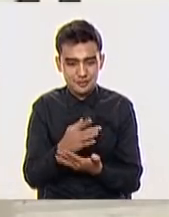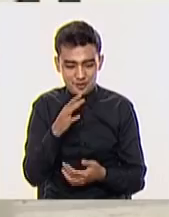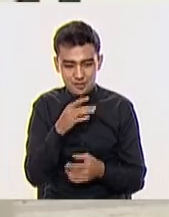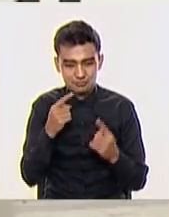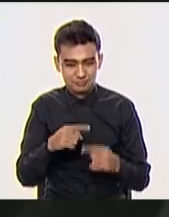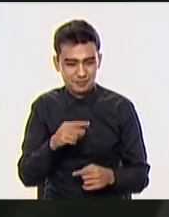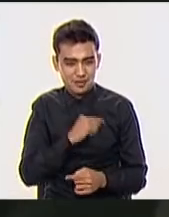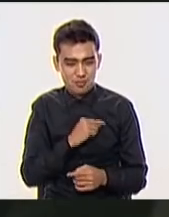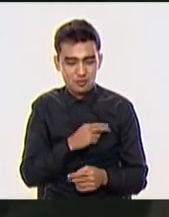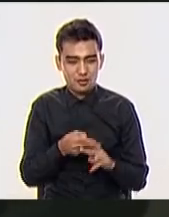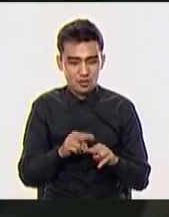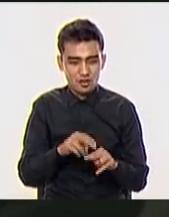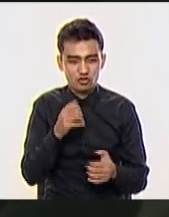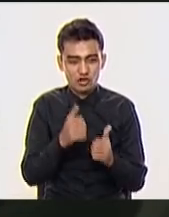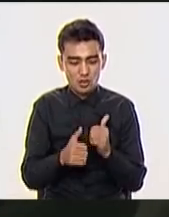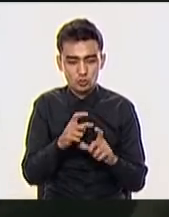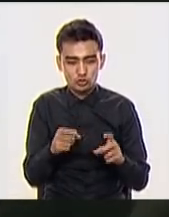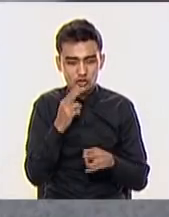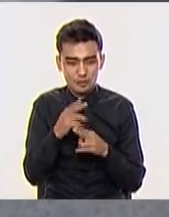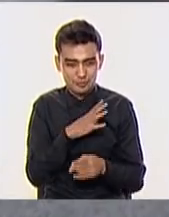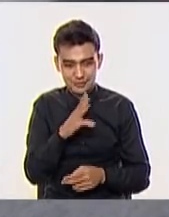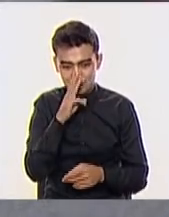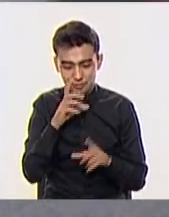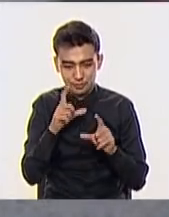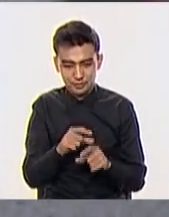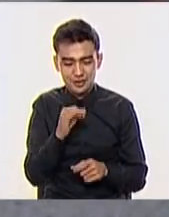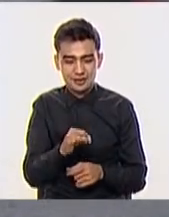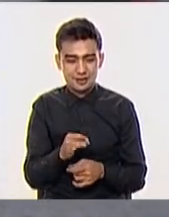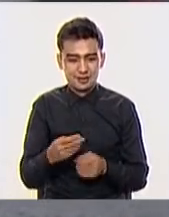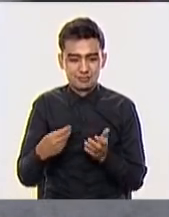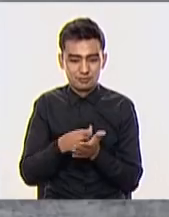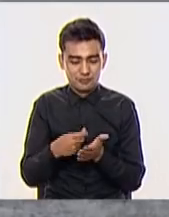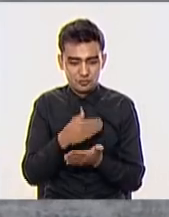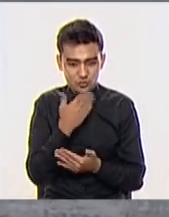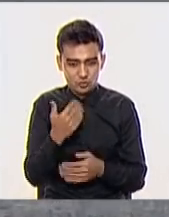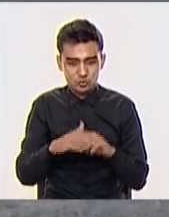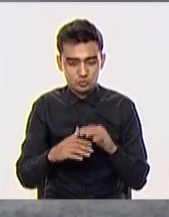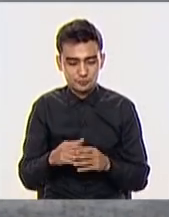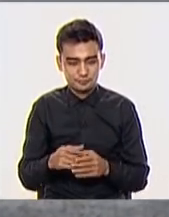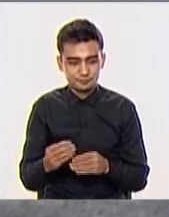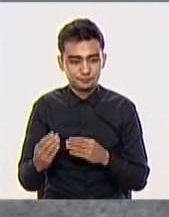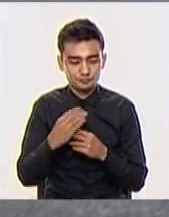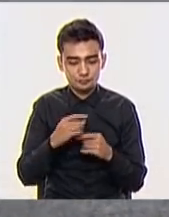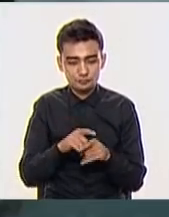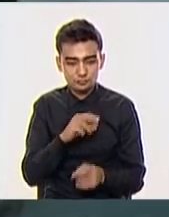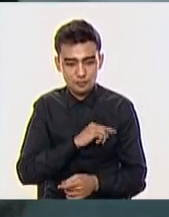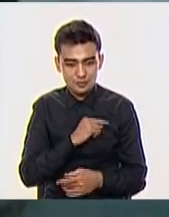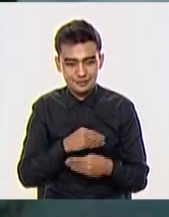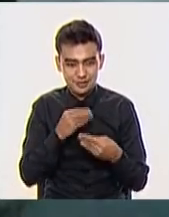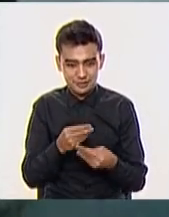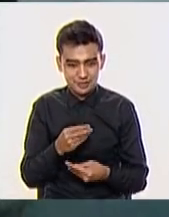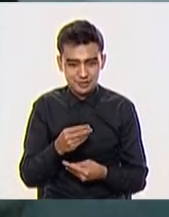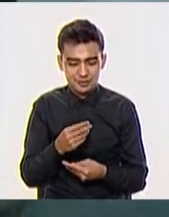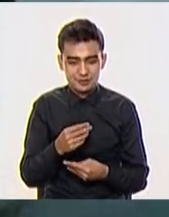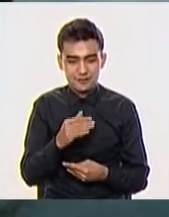низкоквалифицированные работники. Люди все чаще жалуются на снижение зарплат и неоплачиваемые сверхурочные. Так работодатели пытаются